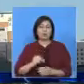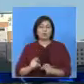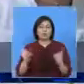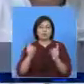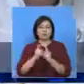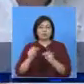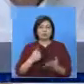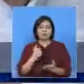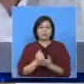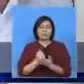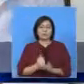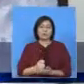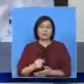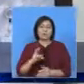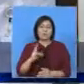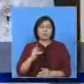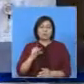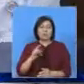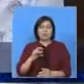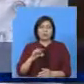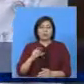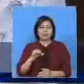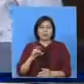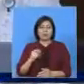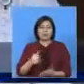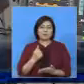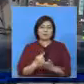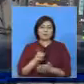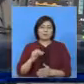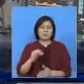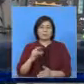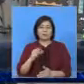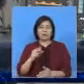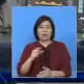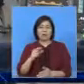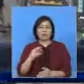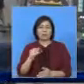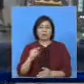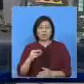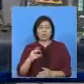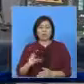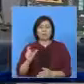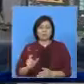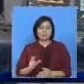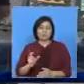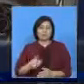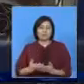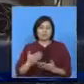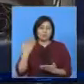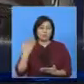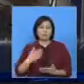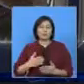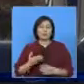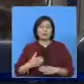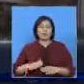ұлттық нейрохирургия орталығының төрағасы Серік Ақшолақов. Өткен ғасырдың соңғы ширегінде ел тұрғындарының күнкөріс жағдайының қиын